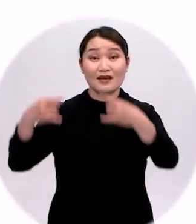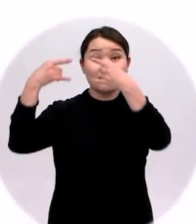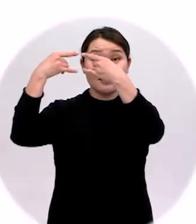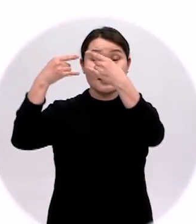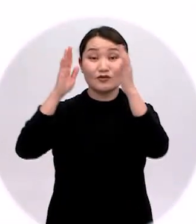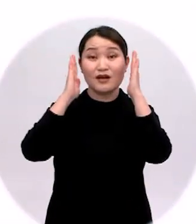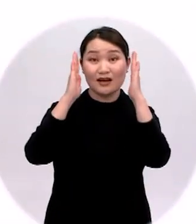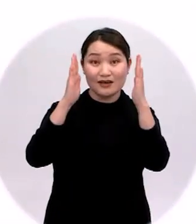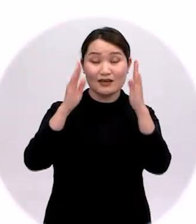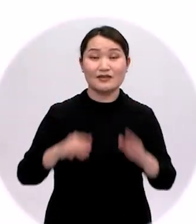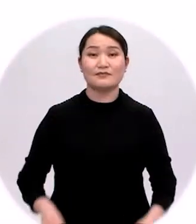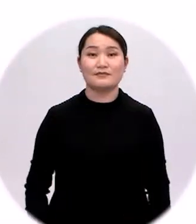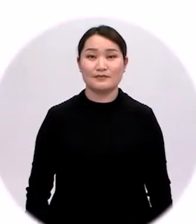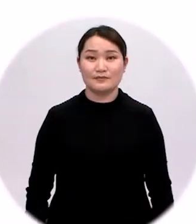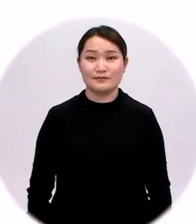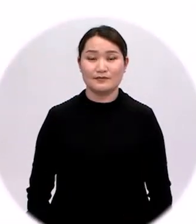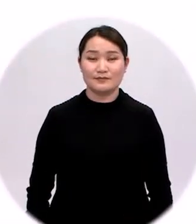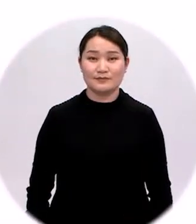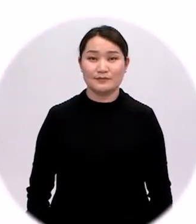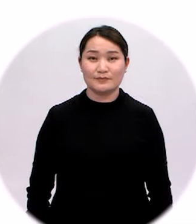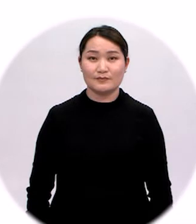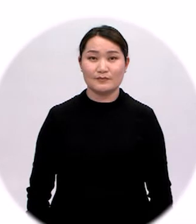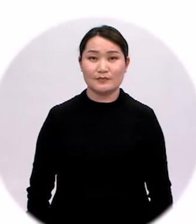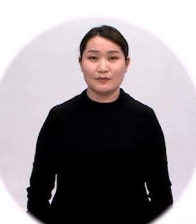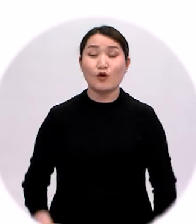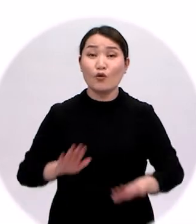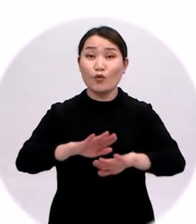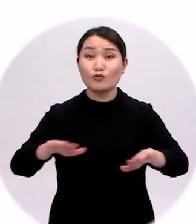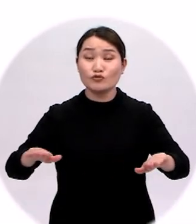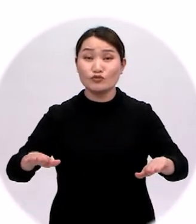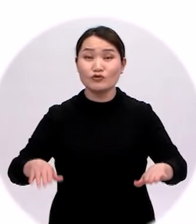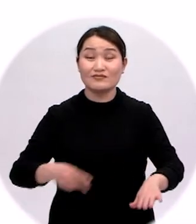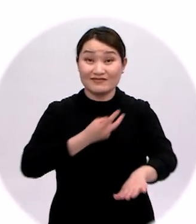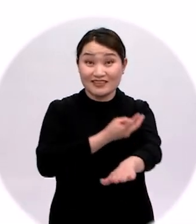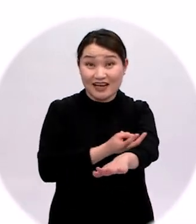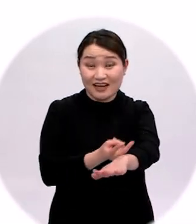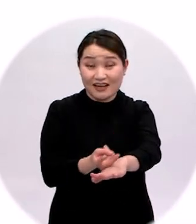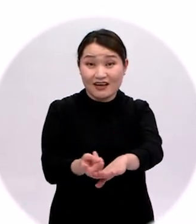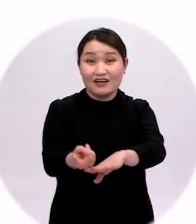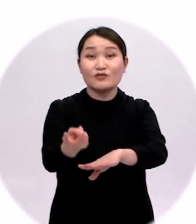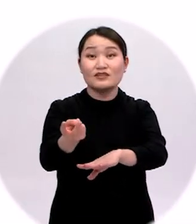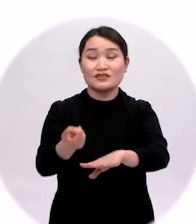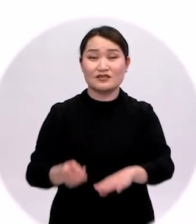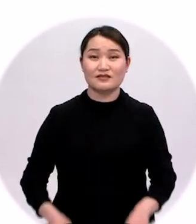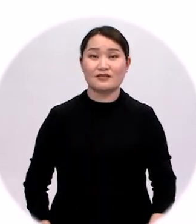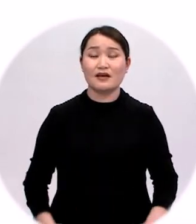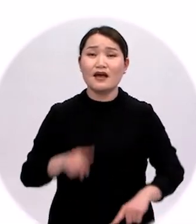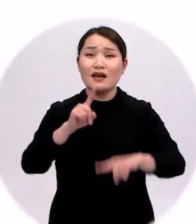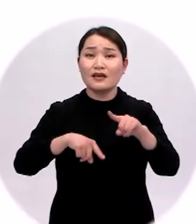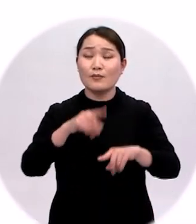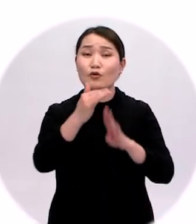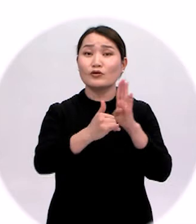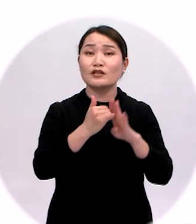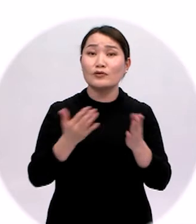харуулсан зургуудыг ажиглаараа хүүхдүүдээ. Эхний зурагт хүүхдүүд чаргаар гулгаж байна. Ямар